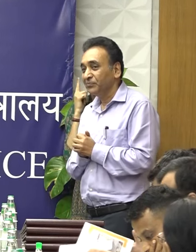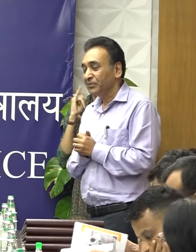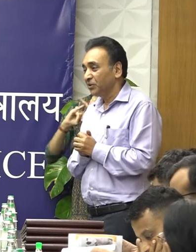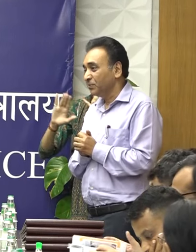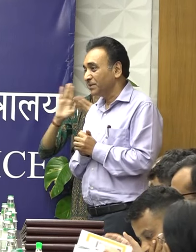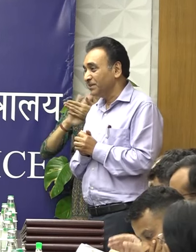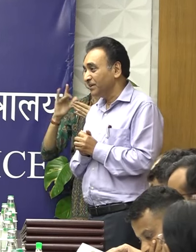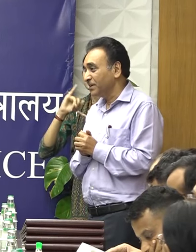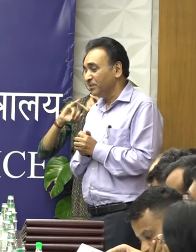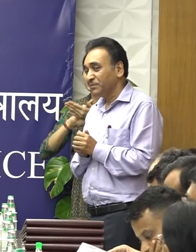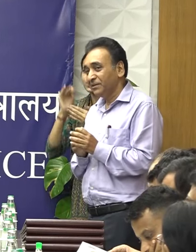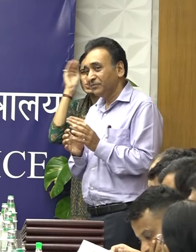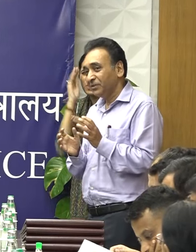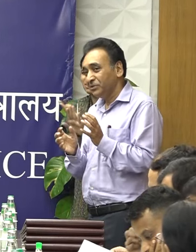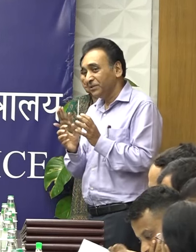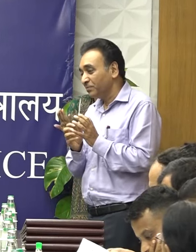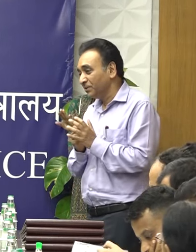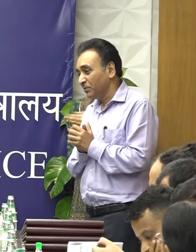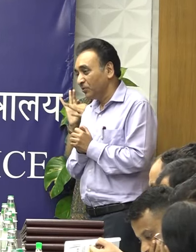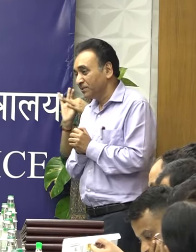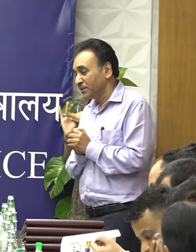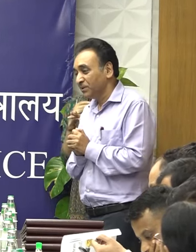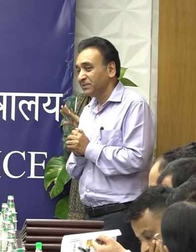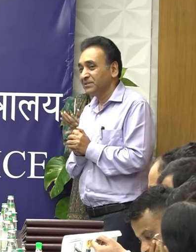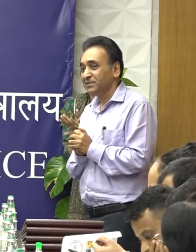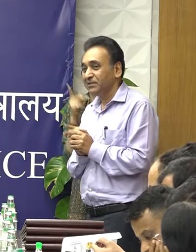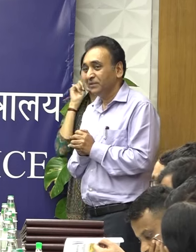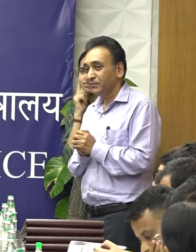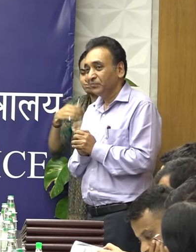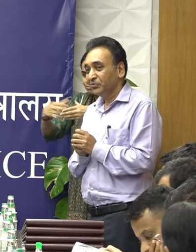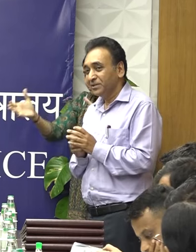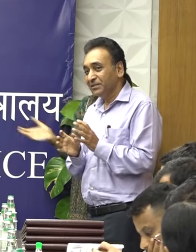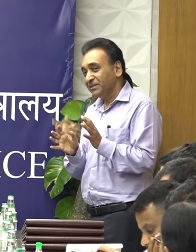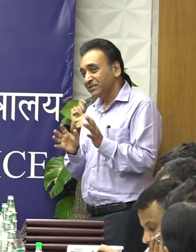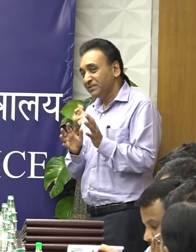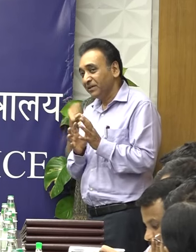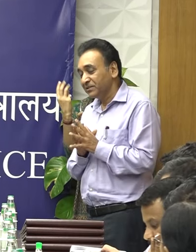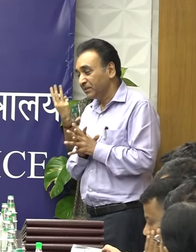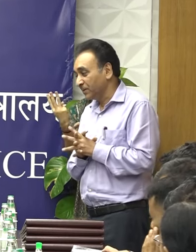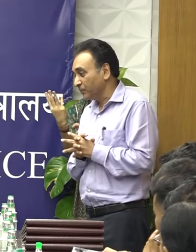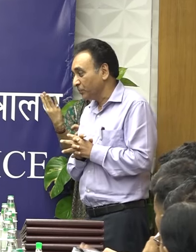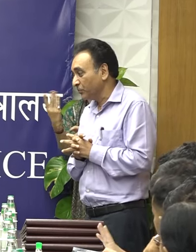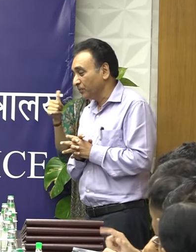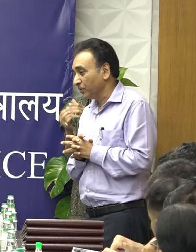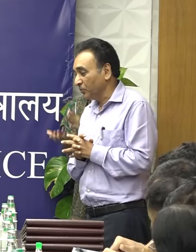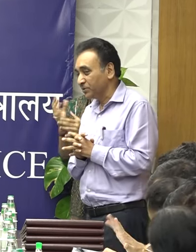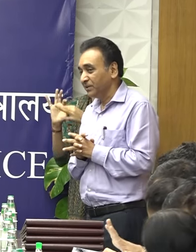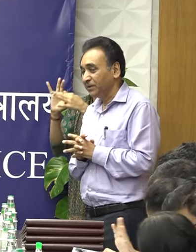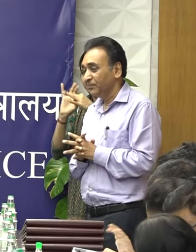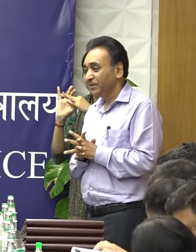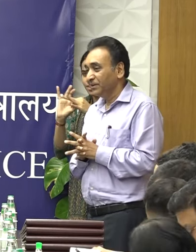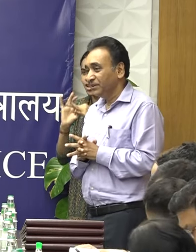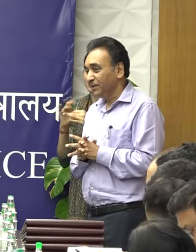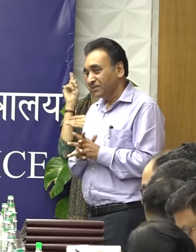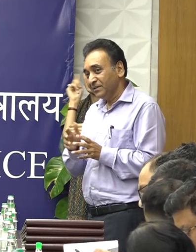था, तो अभी पिछले एक साल में अपना डेफ कम्युनिटी के प्रति भी बहुत सर हमने चीज़ें की हैं. तो आज 3-4 संस्थाएँ सर उसकी